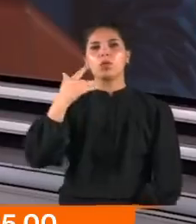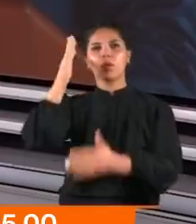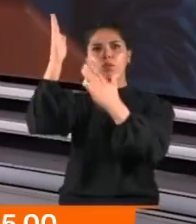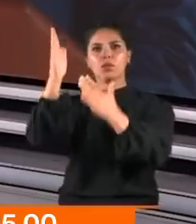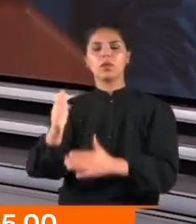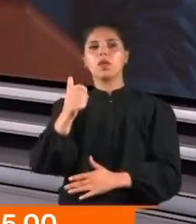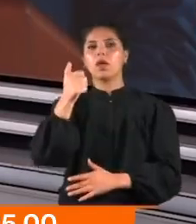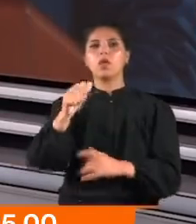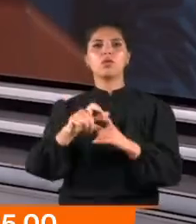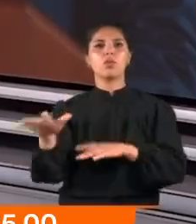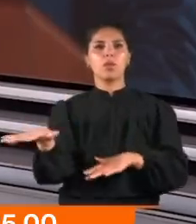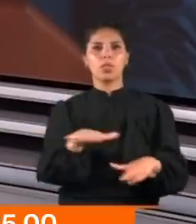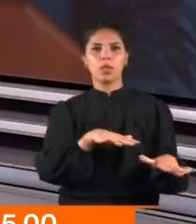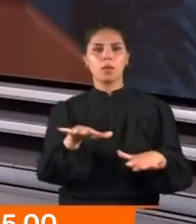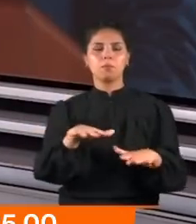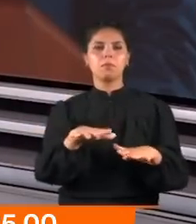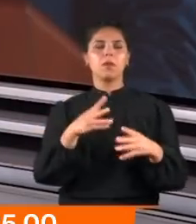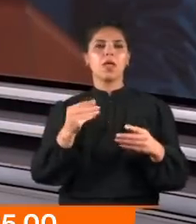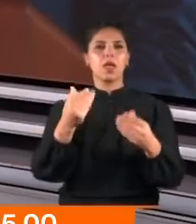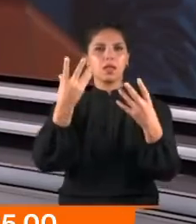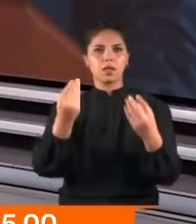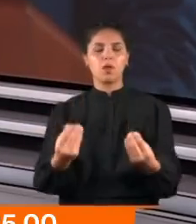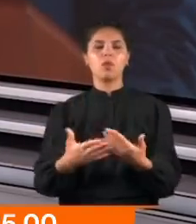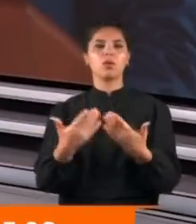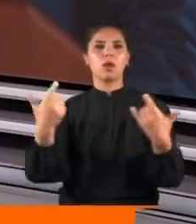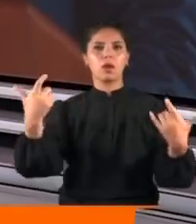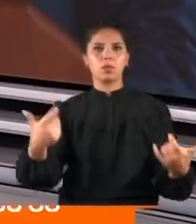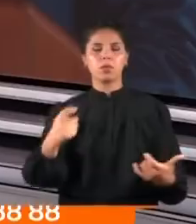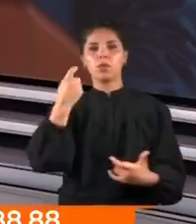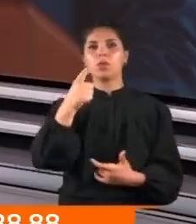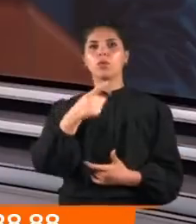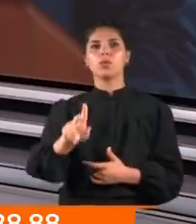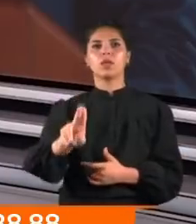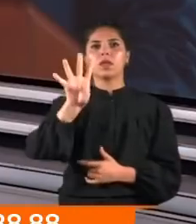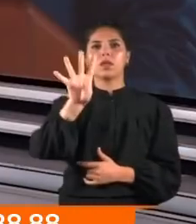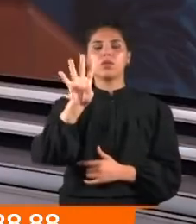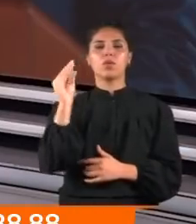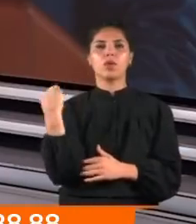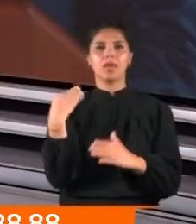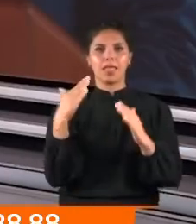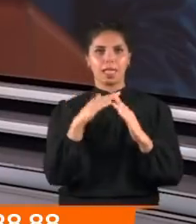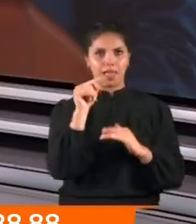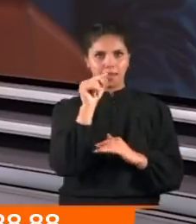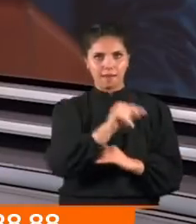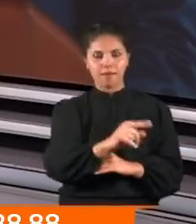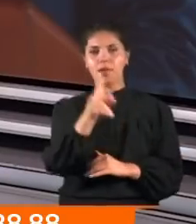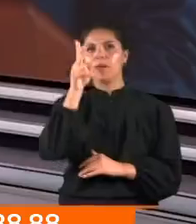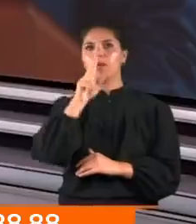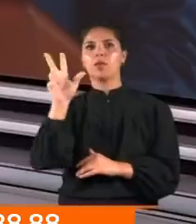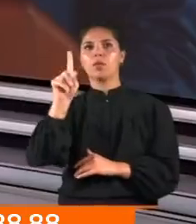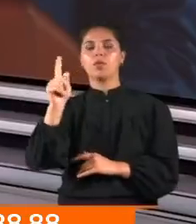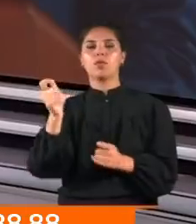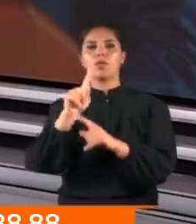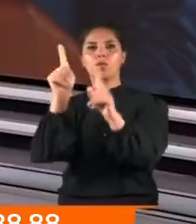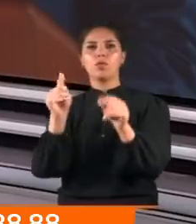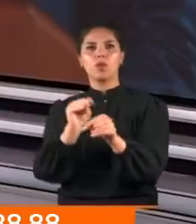Cumhurbaşkanı Erdoğan 6 Şubat depremlerinin yerle bir ettiği Kahramanmaraş'ta 9074 yeni konutla 231 iş yeri